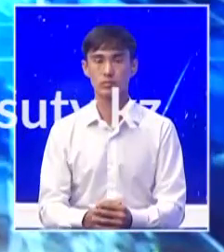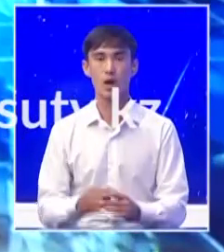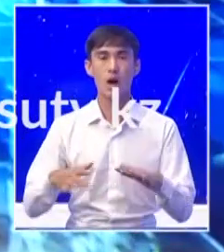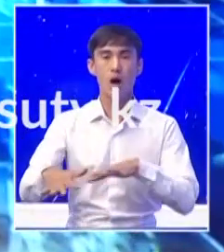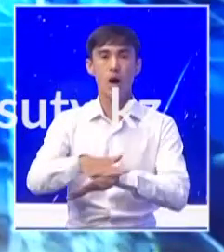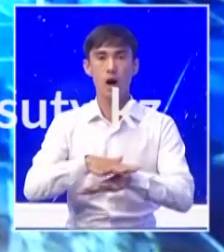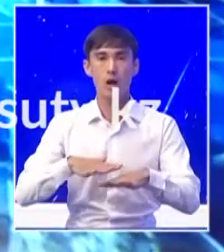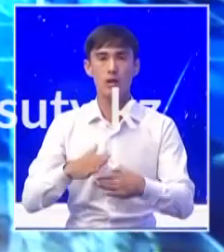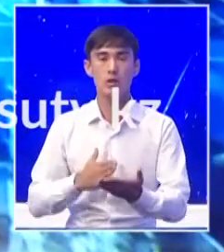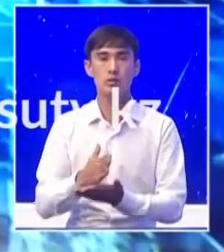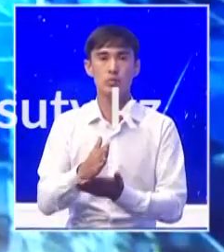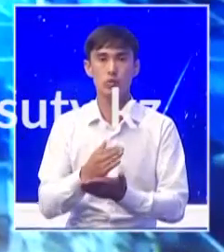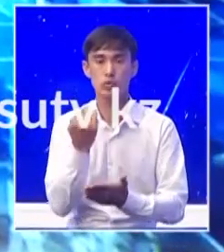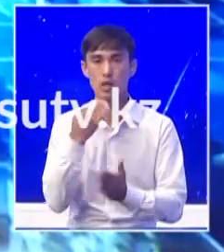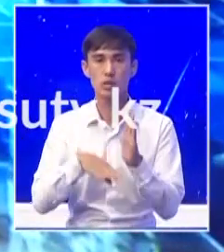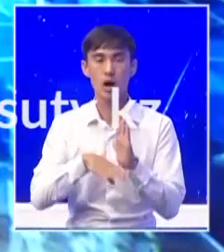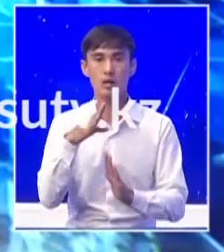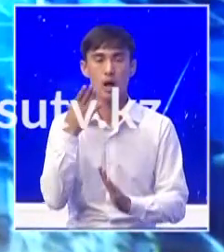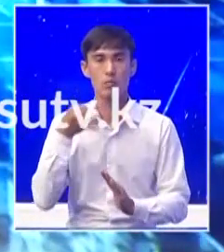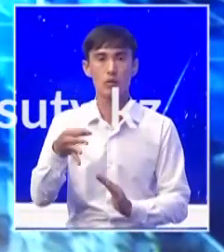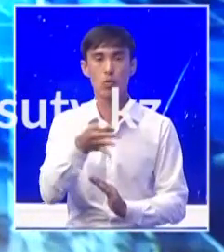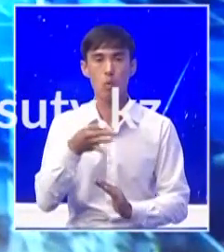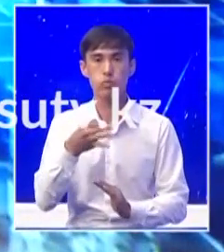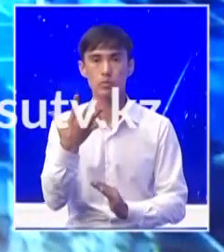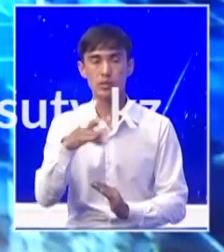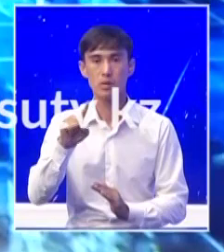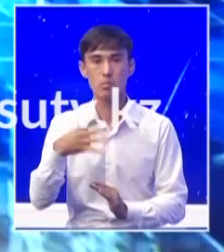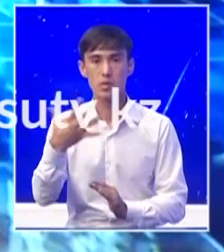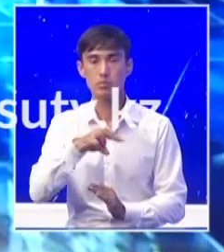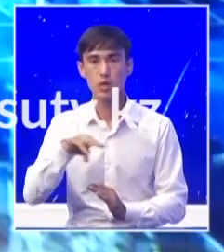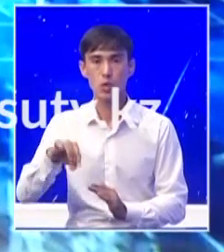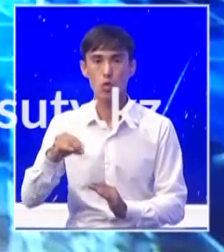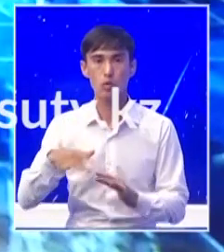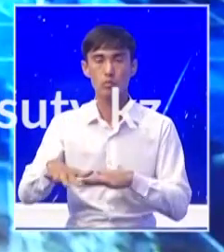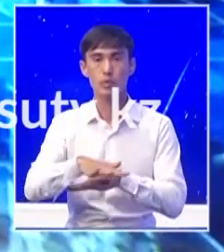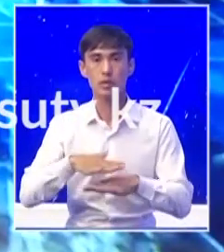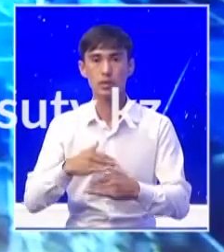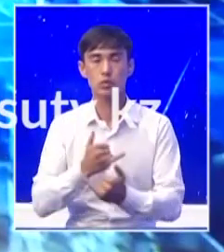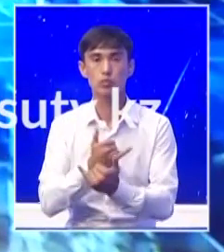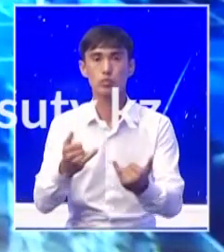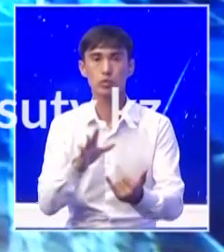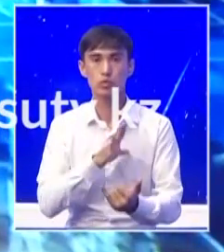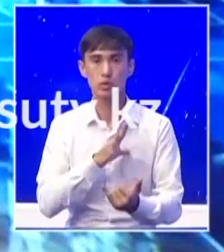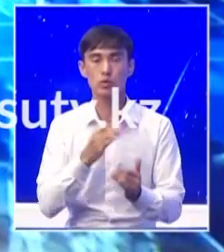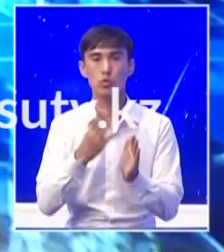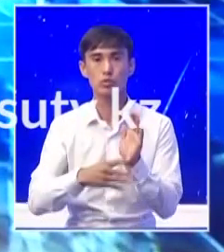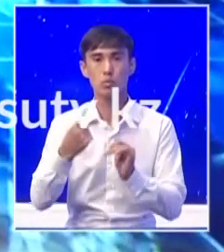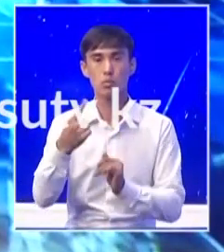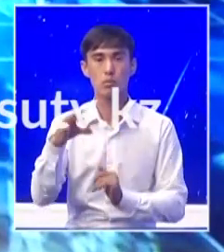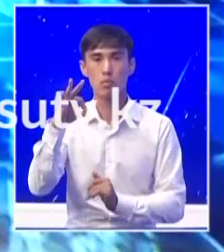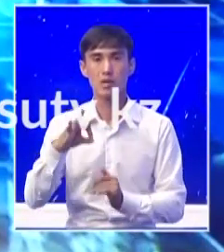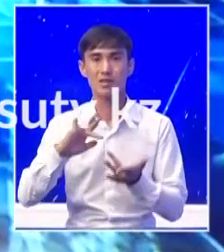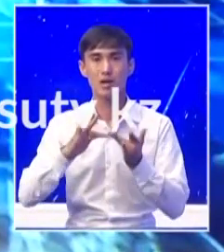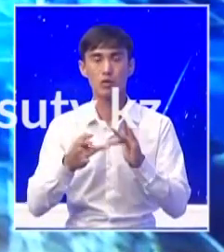Халыққа қызмет көрсету сапасы артты. Бұл Алматы облысында 5,5 миллионға жуық мемлекет қызмет көрсетілген. Оның 91%